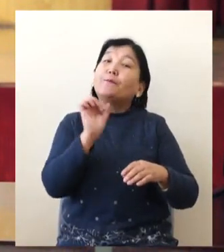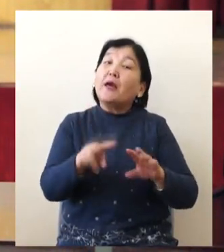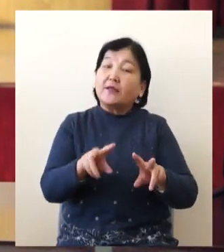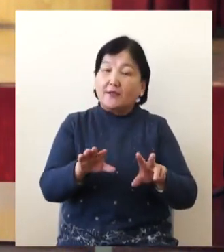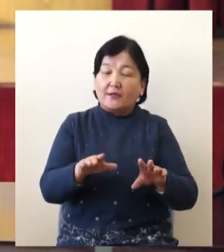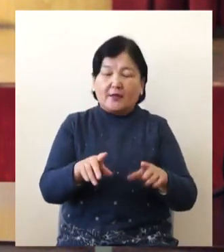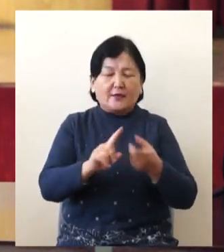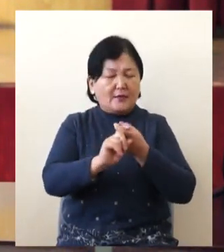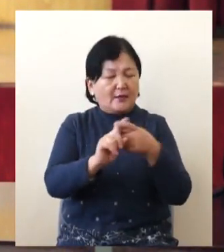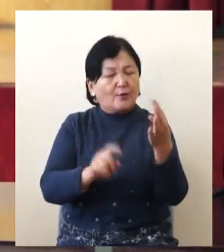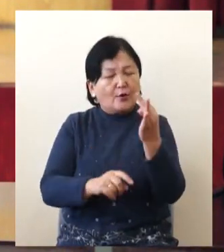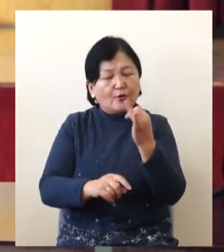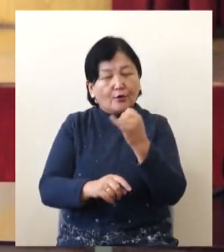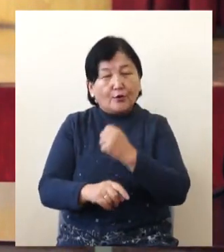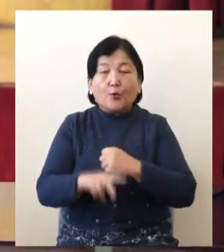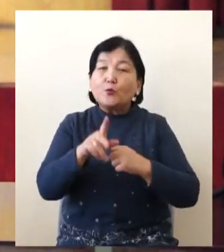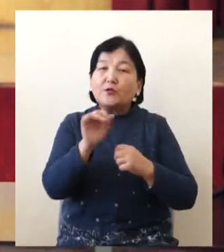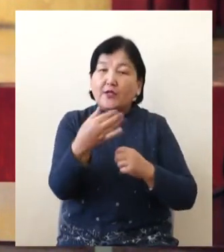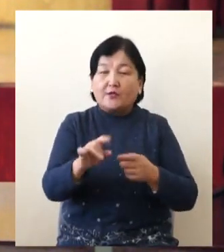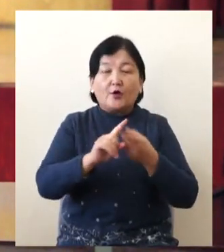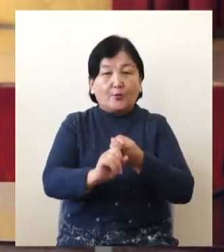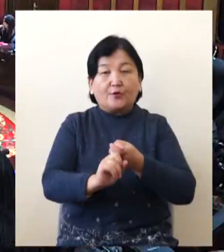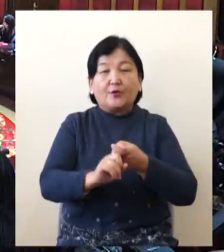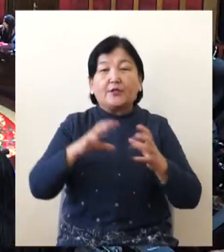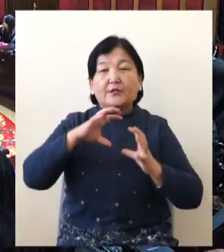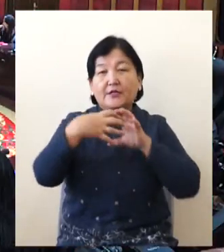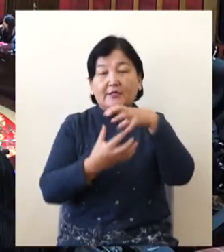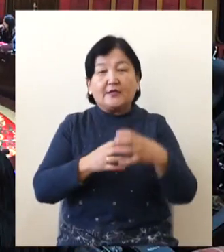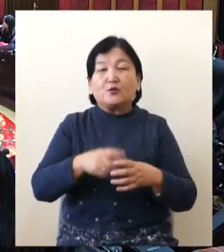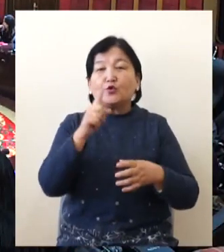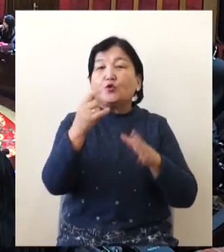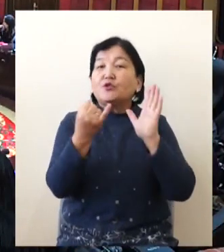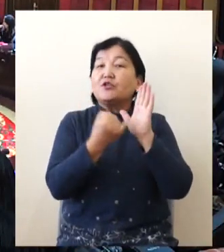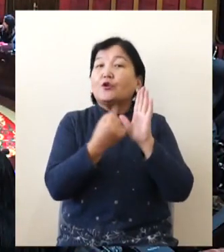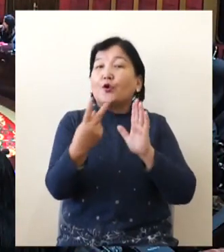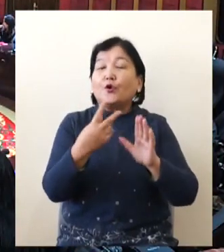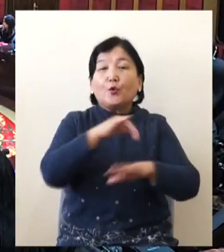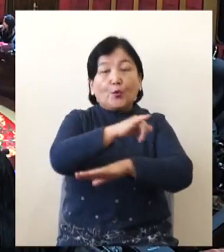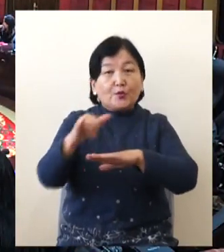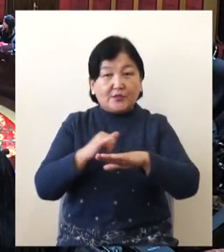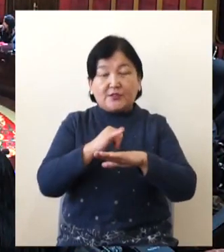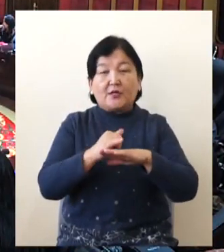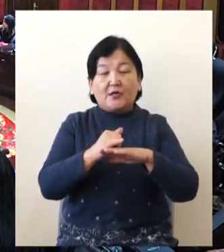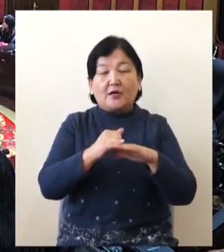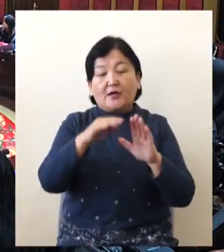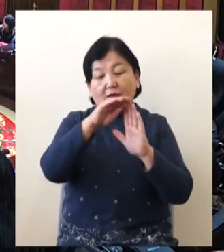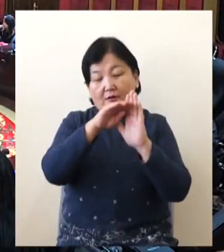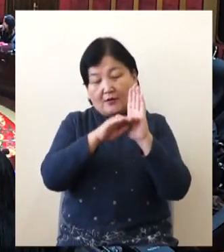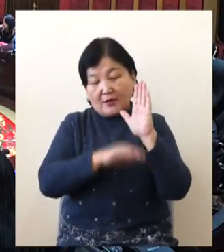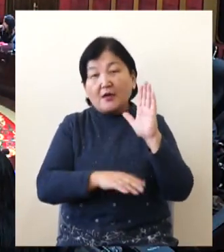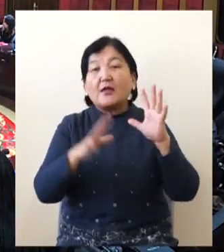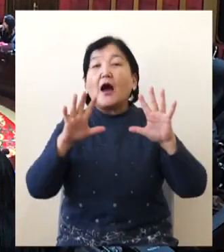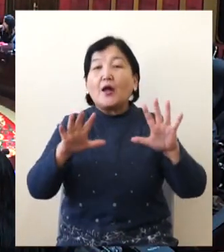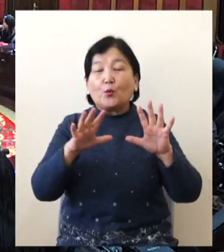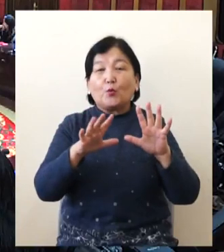Ийм үзүүлэлтүүдээр дэлхийн 162 орныг 10 хүртэл оноогоор хэмжсэн байна. Нэг нь хамгийн